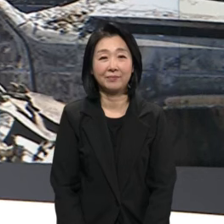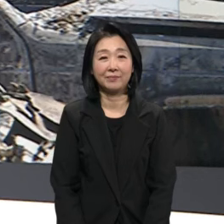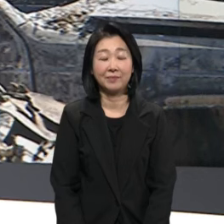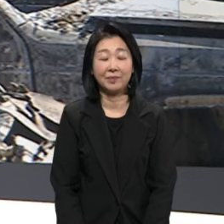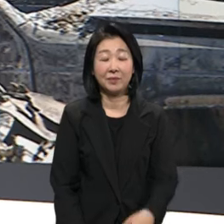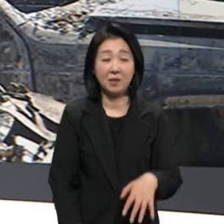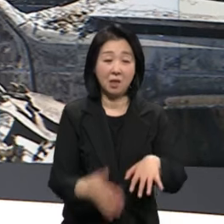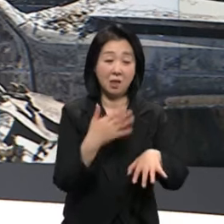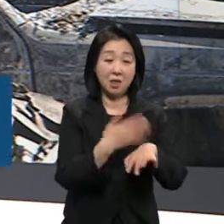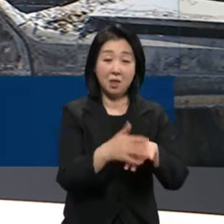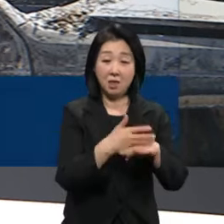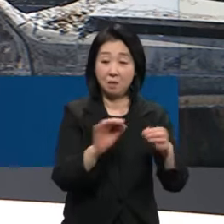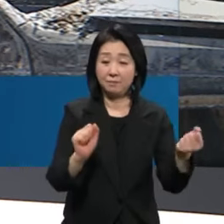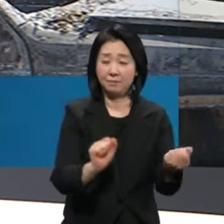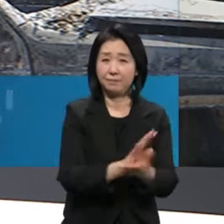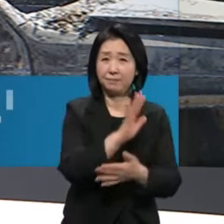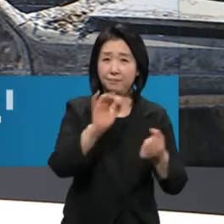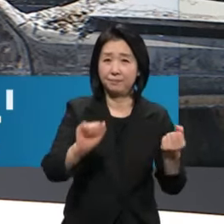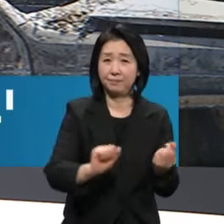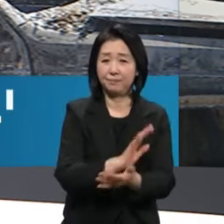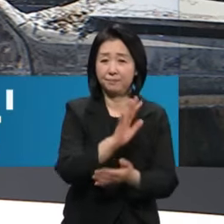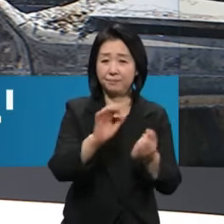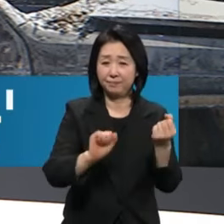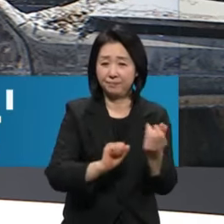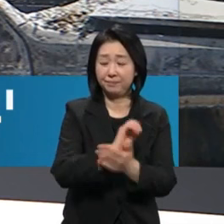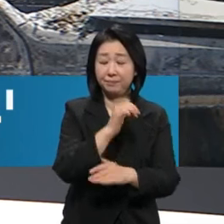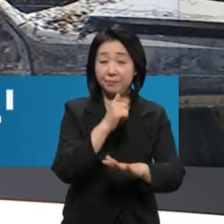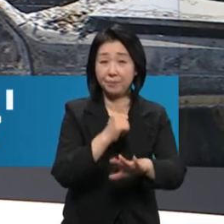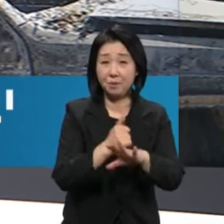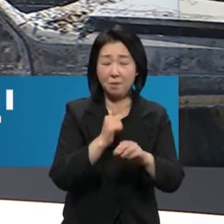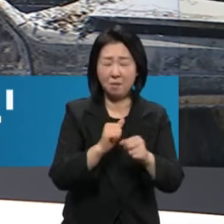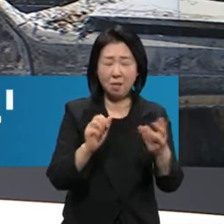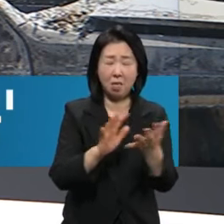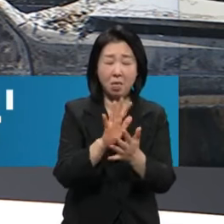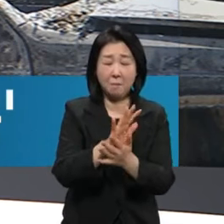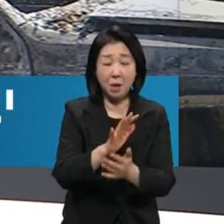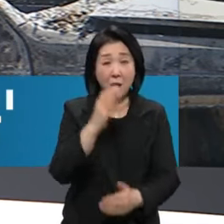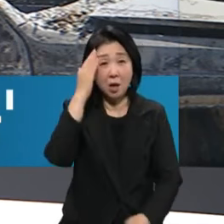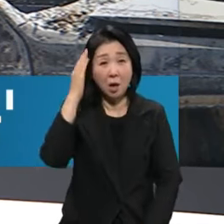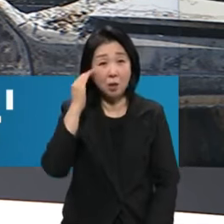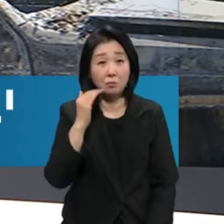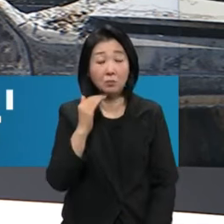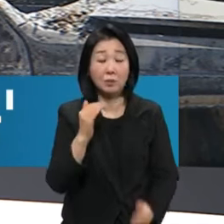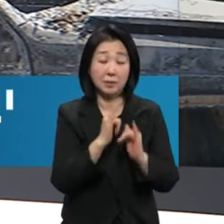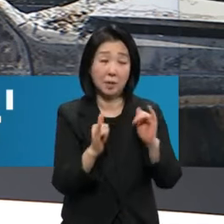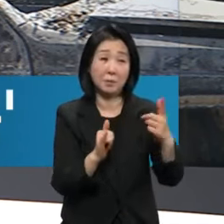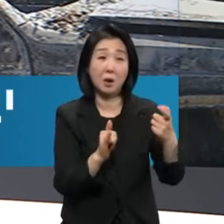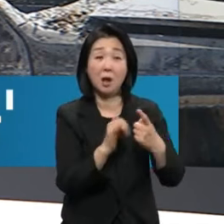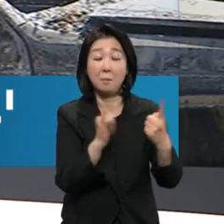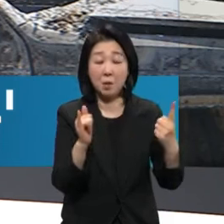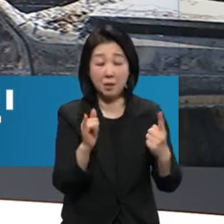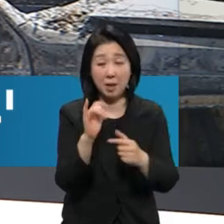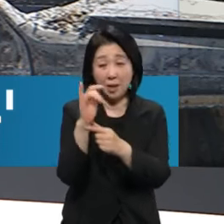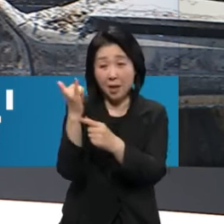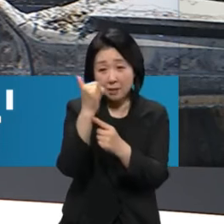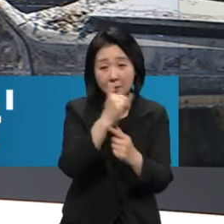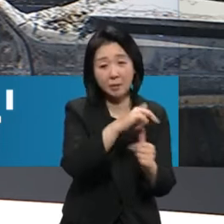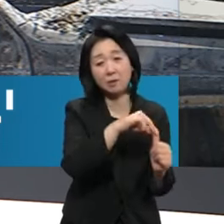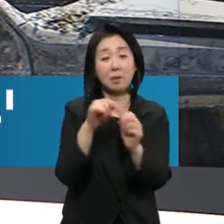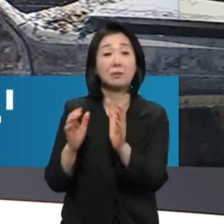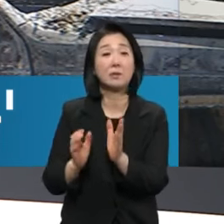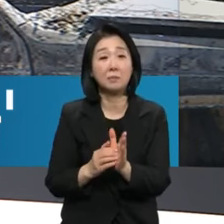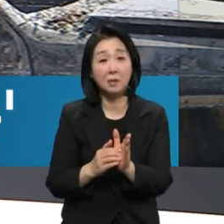갱단 폭동으로 무법 천지가 된 IT에서 한국인 11명이 헬기를 통해 탈출했습니다. 우리 국민 13명이